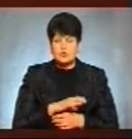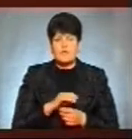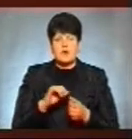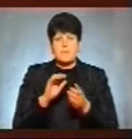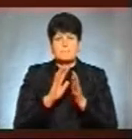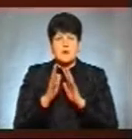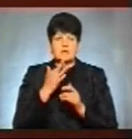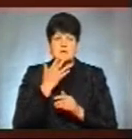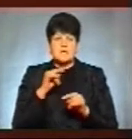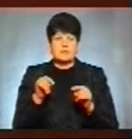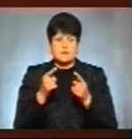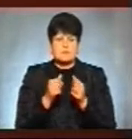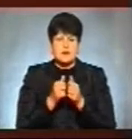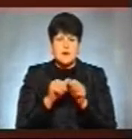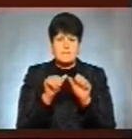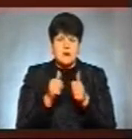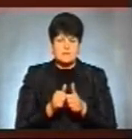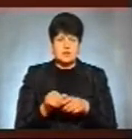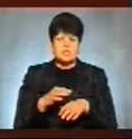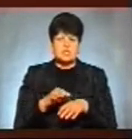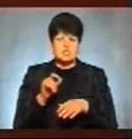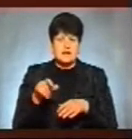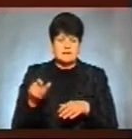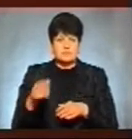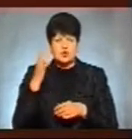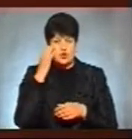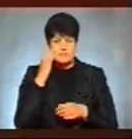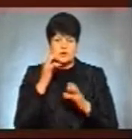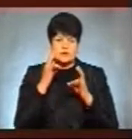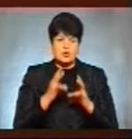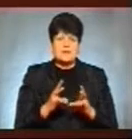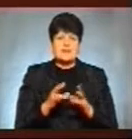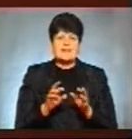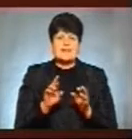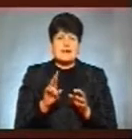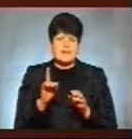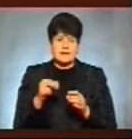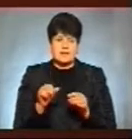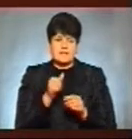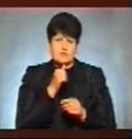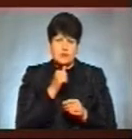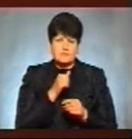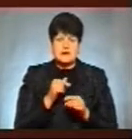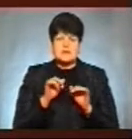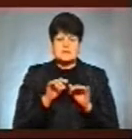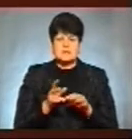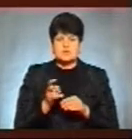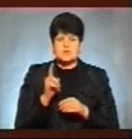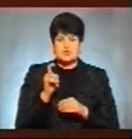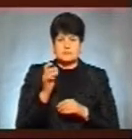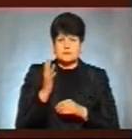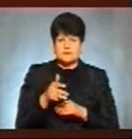Національного відродження біля пам'ятника жертвам Чорнобильської катастрофи та ядерних випробувань. На захід прийшли 150 осіб,